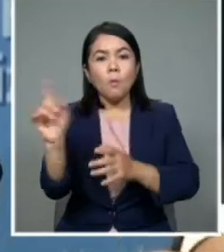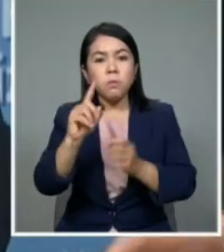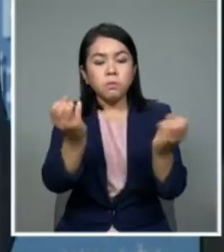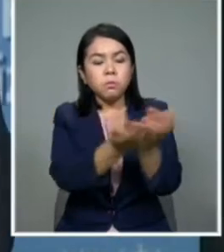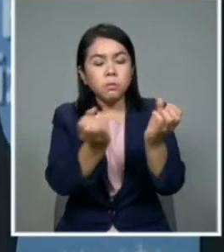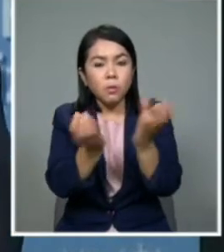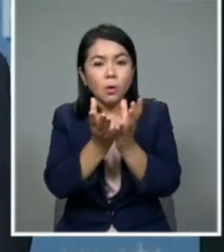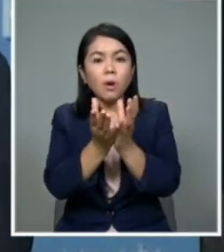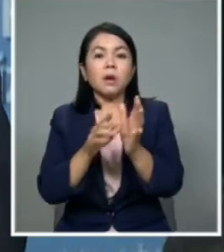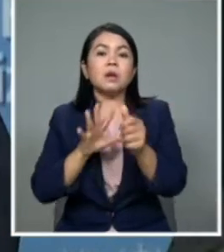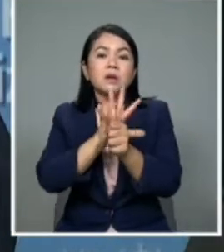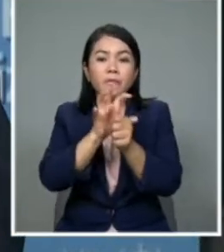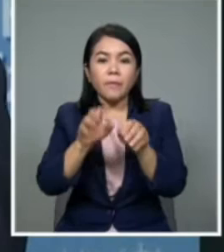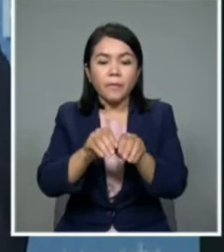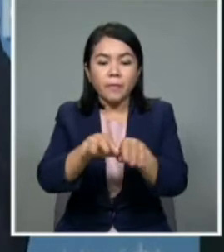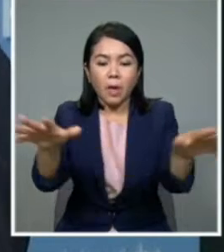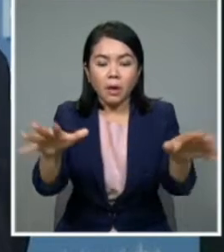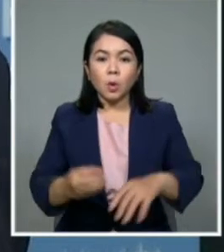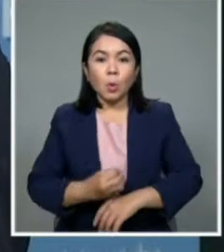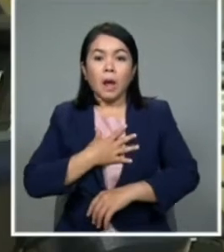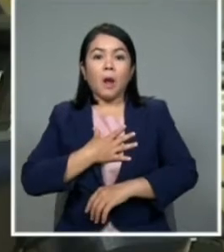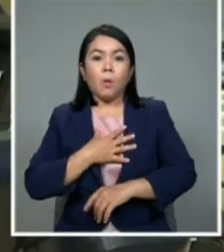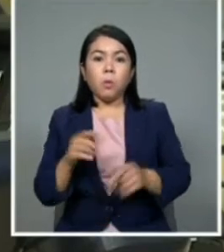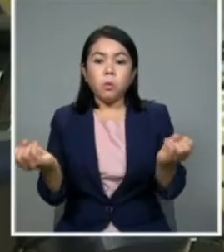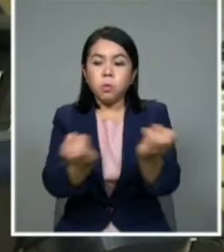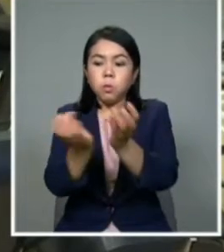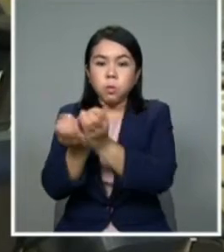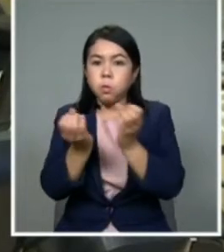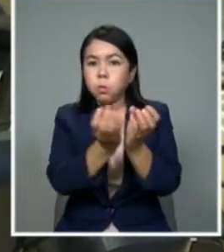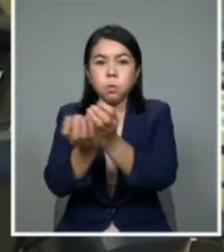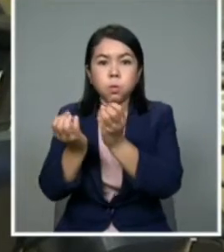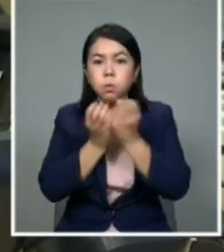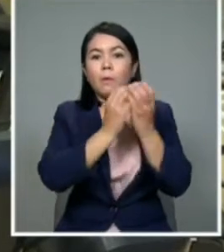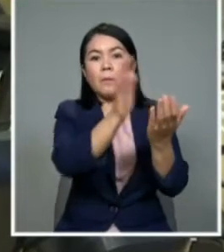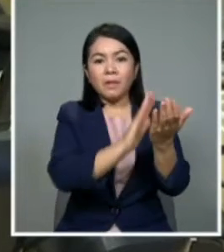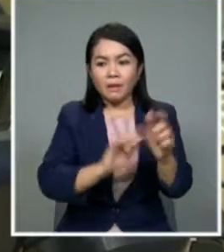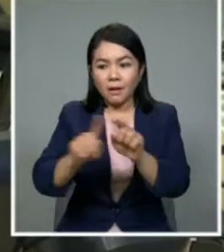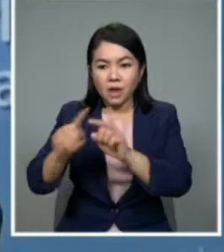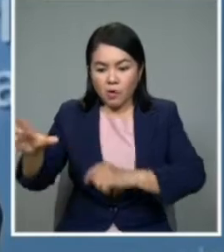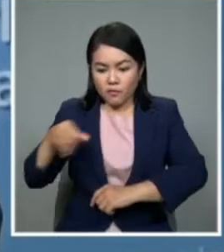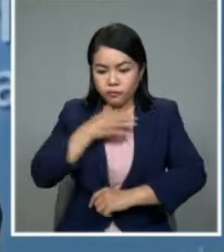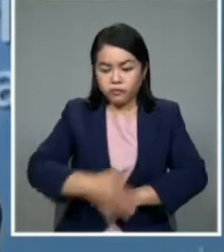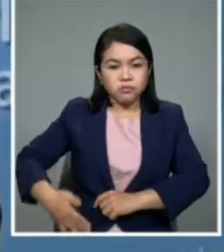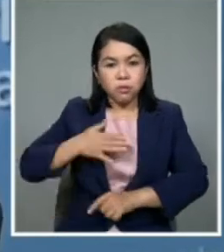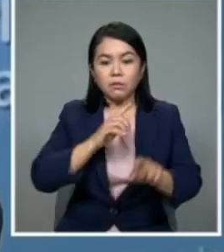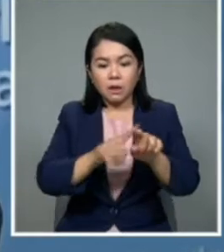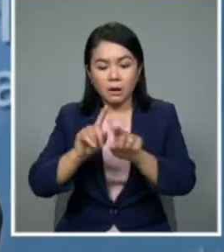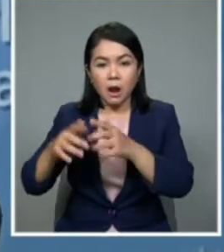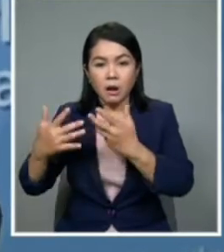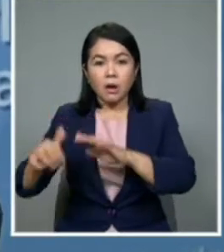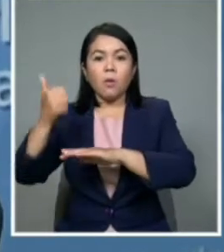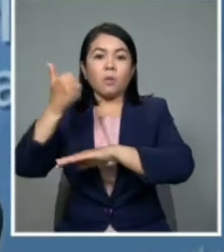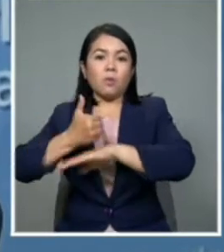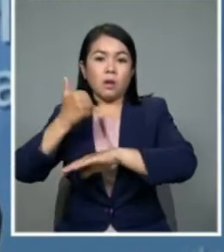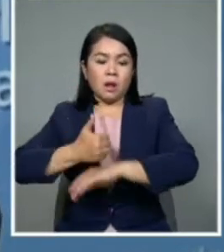ความรุนแรงและความนิ่งเฉยในระดับที่น่าตกใจที่มีต่อวิกฤตการระบาดของไวรัสนี้อย่างไรก็ตามนะครับผอ.ของ